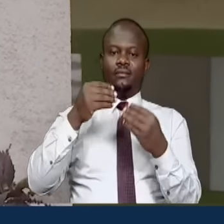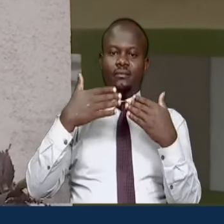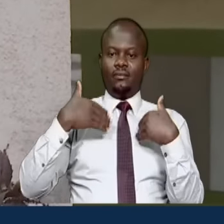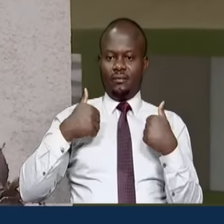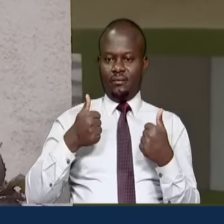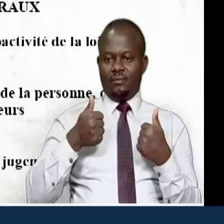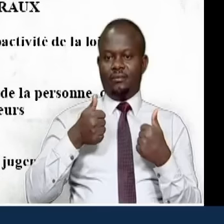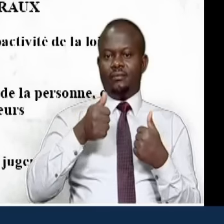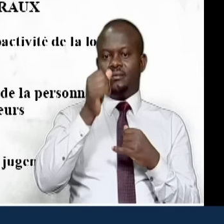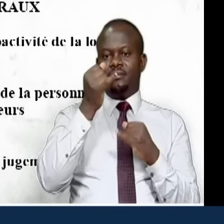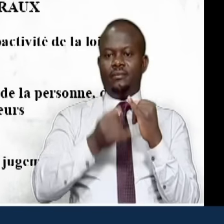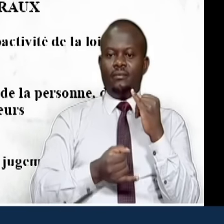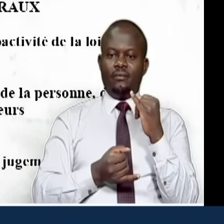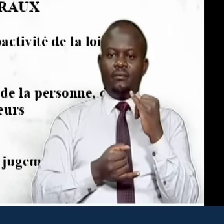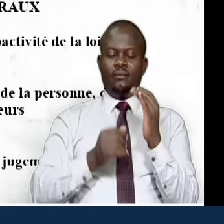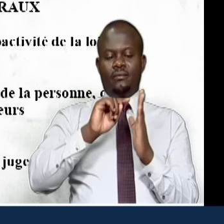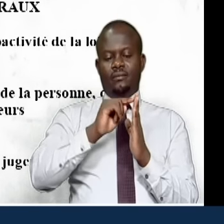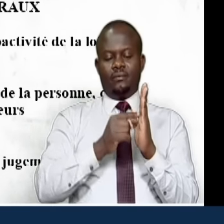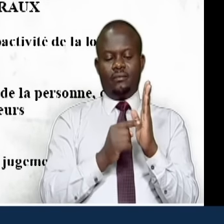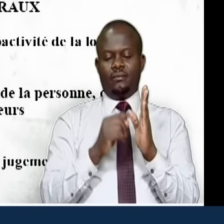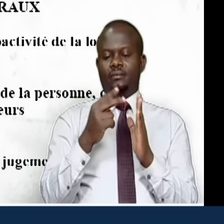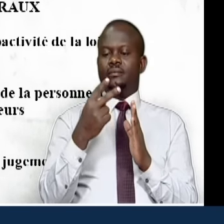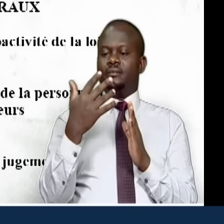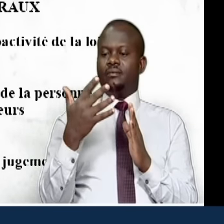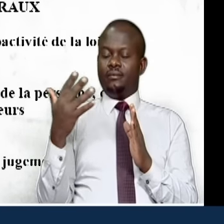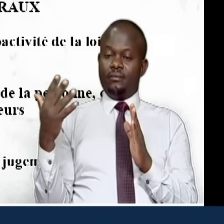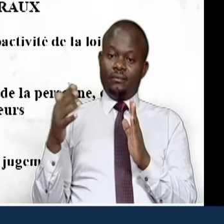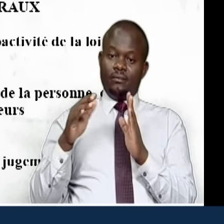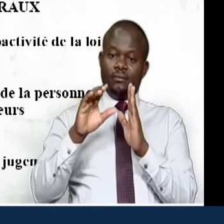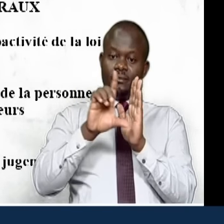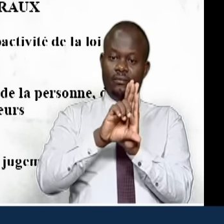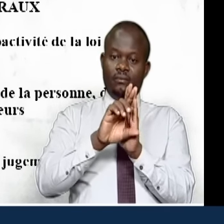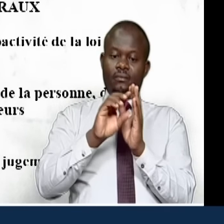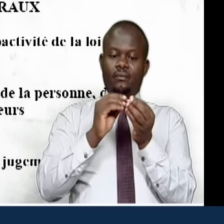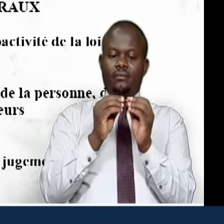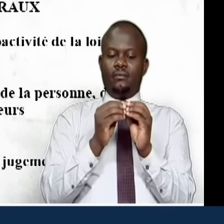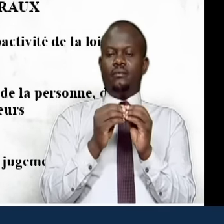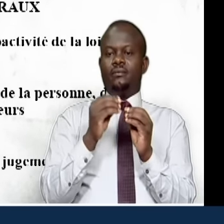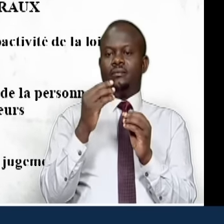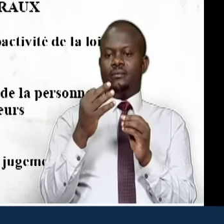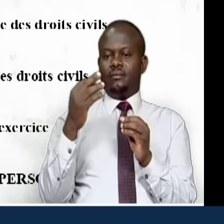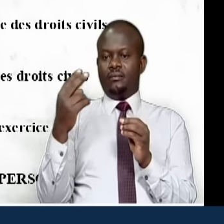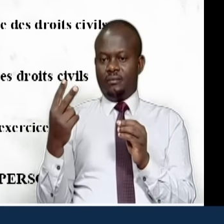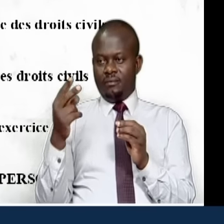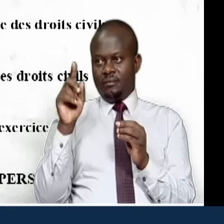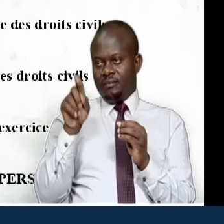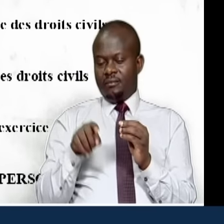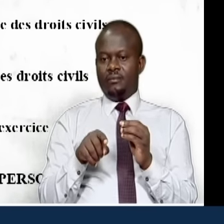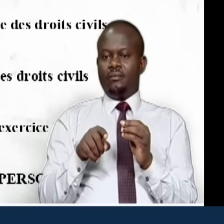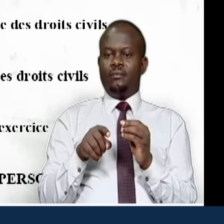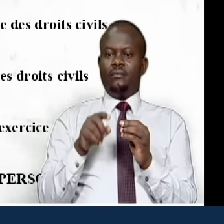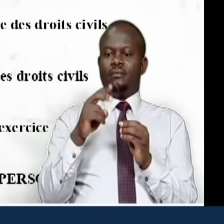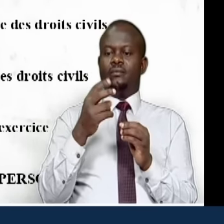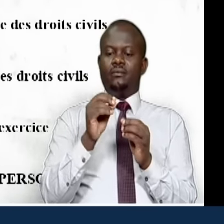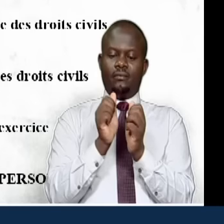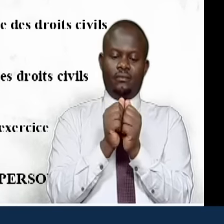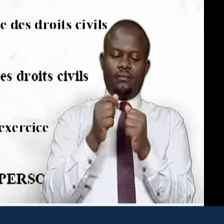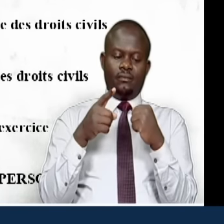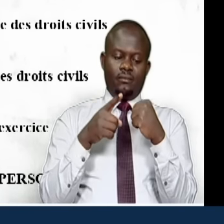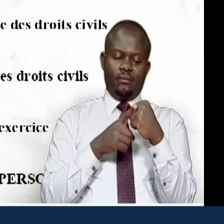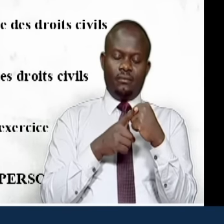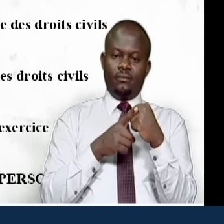barimo basoza ingingo ya 255 yitegeko nimero 32 akarongo kaberamye